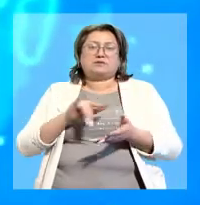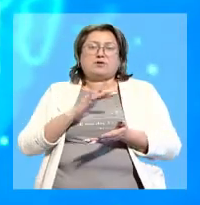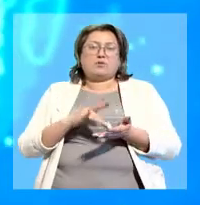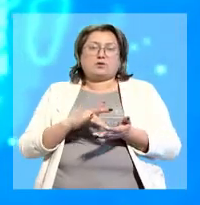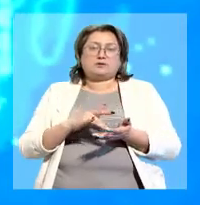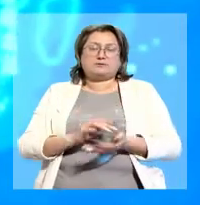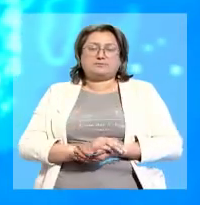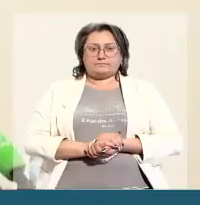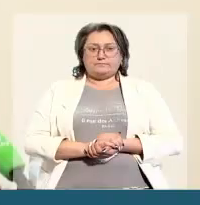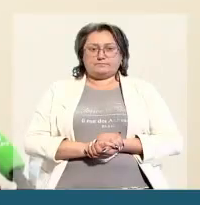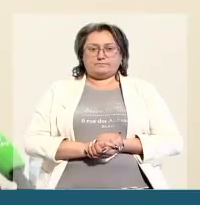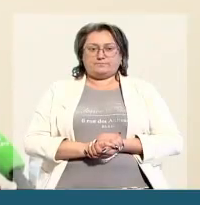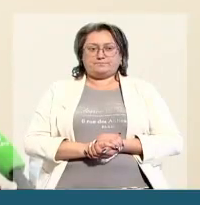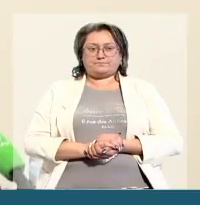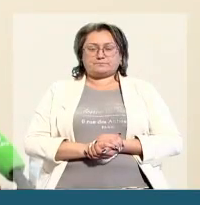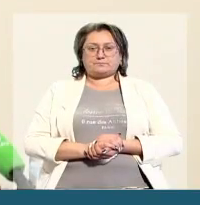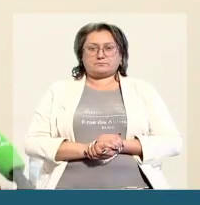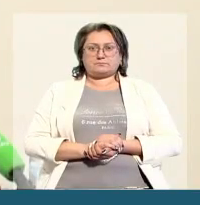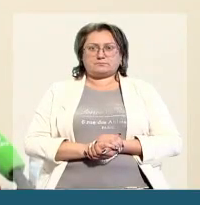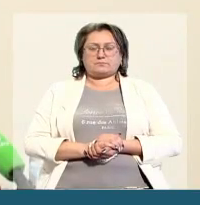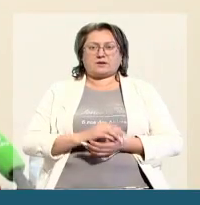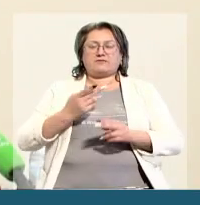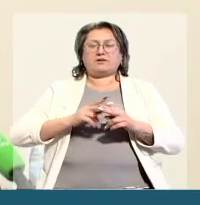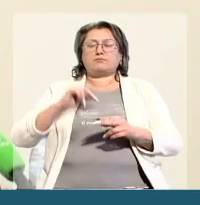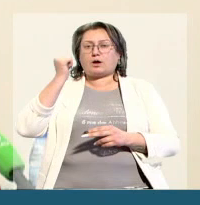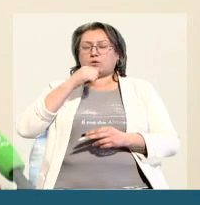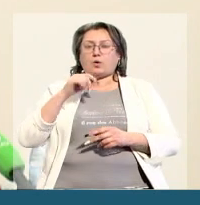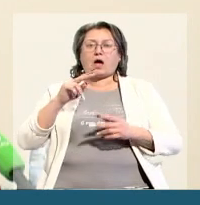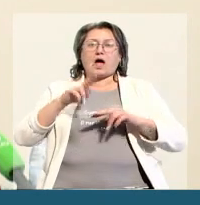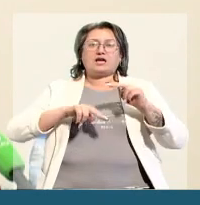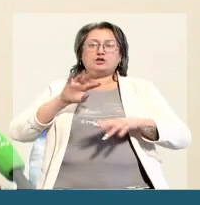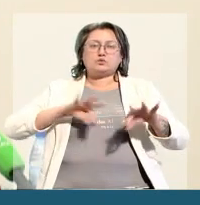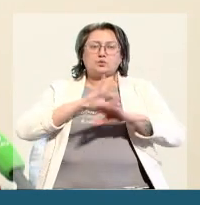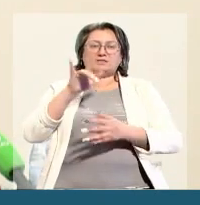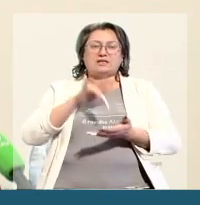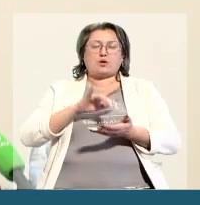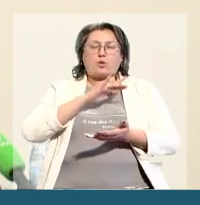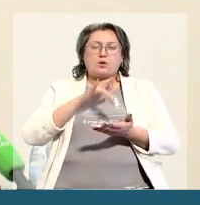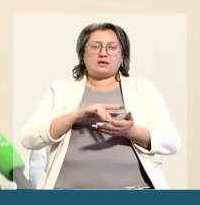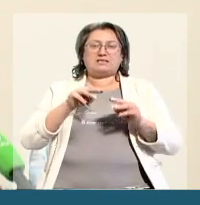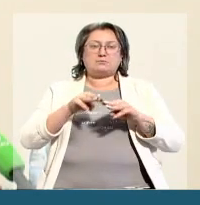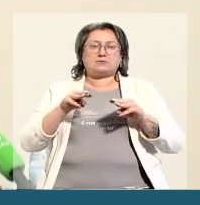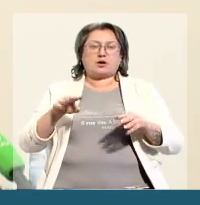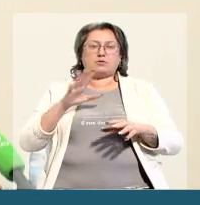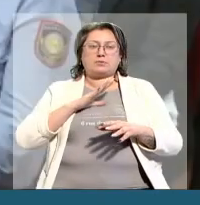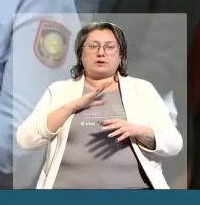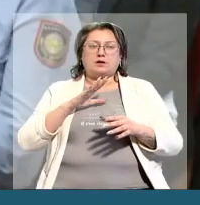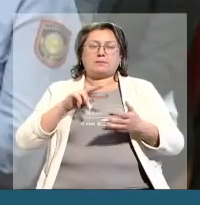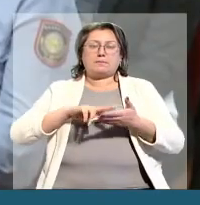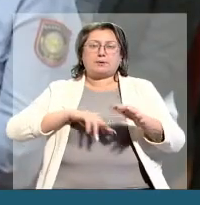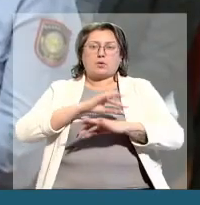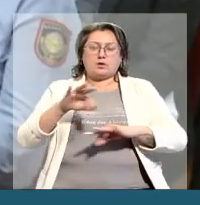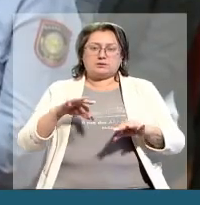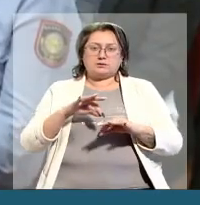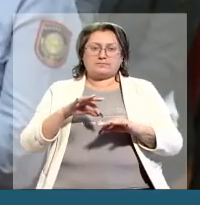талаптарға сай. Биыл Теміртау қаласының сәулет орталығы Әл-Фараби даңғылы мен Байтұрсынов көшесін бейнелеу жоспарын әзірлеген